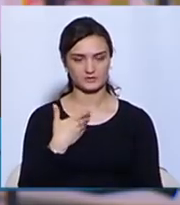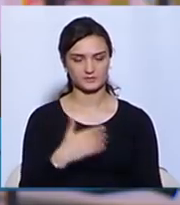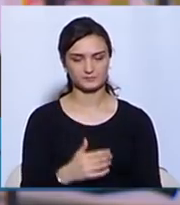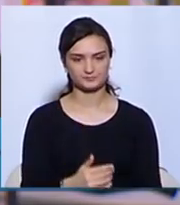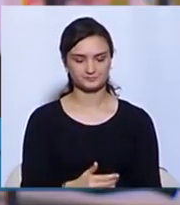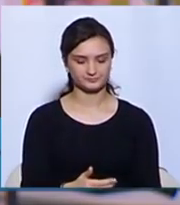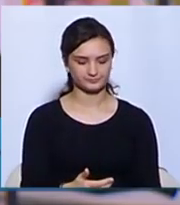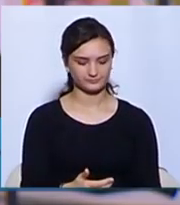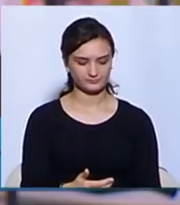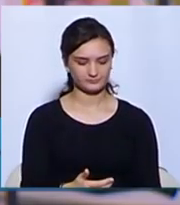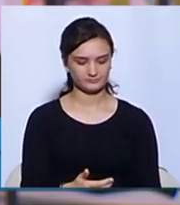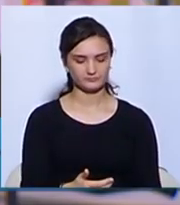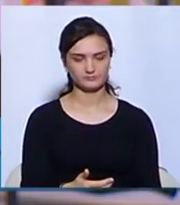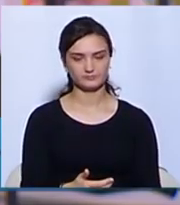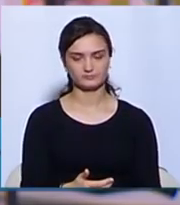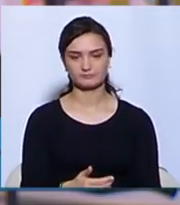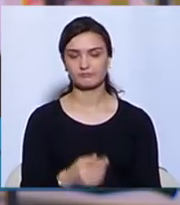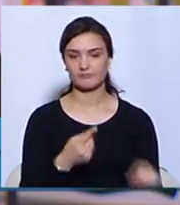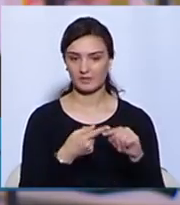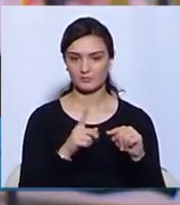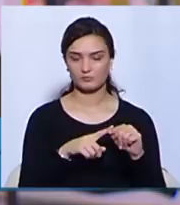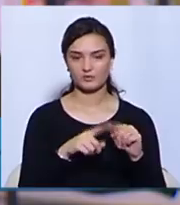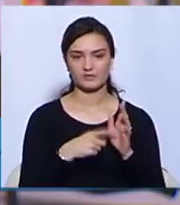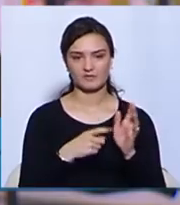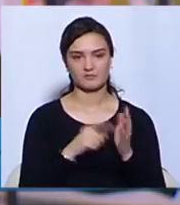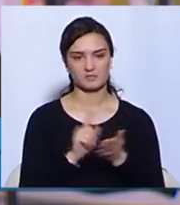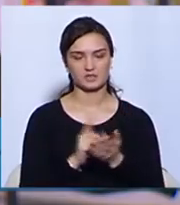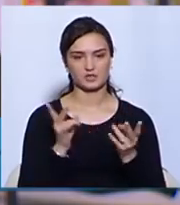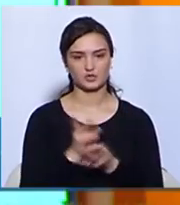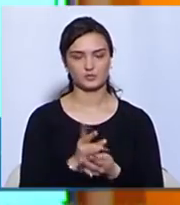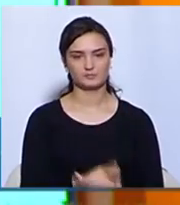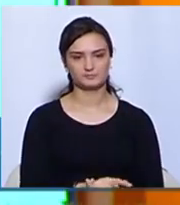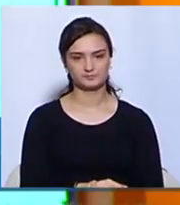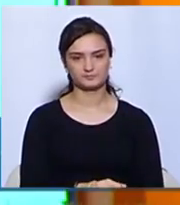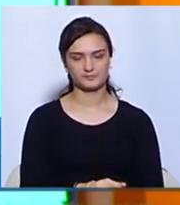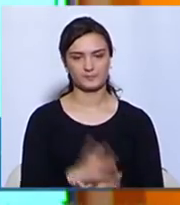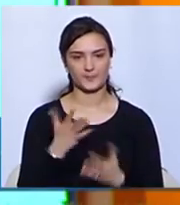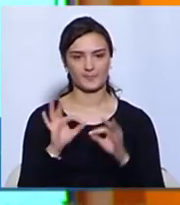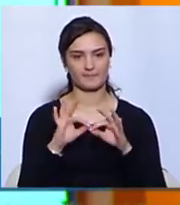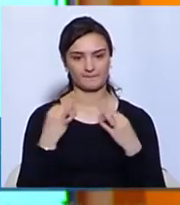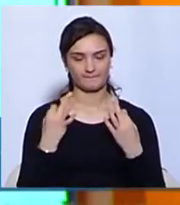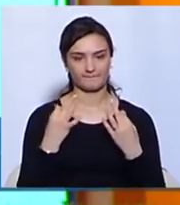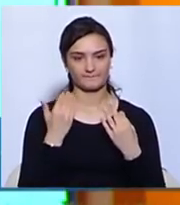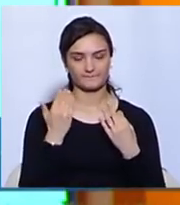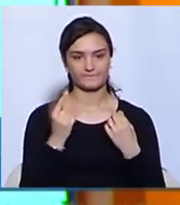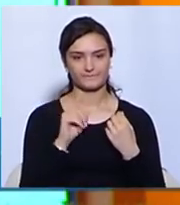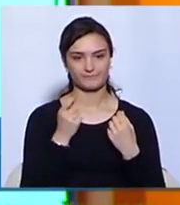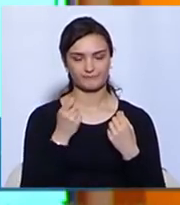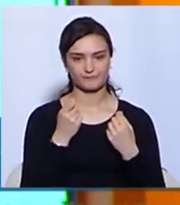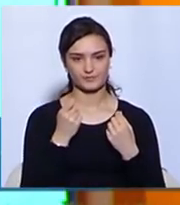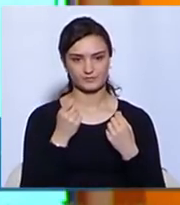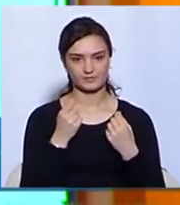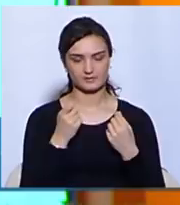ხოლმე და გასათვალისწინებელია, ასე რომ ყოლება მაინც. დიახ. თუნებას დამთავრდით, თქვენ რომ ცოტა